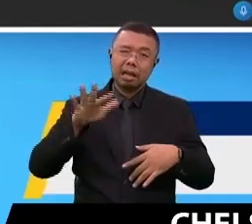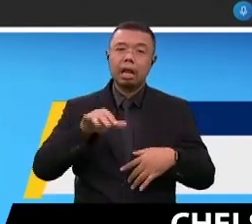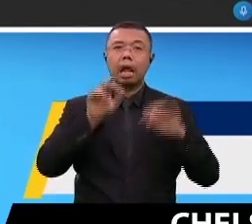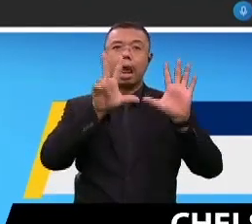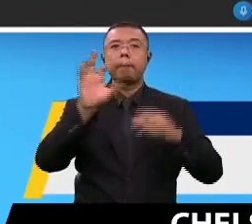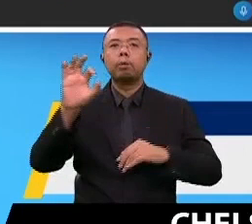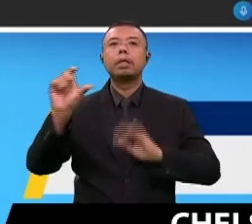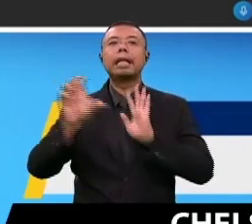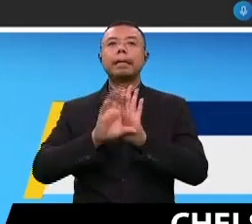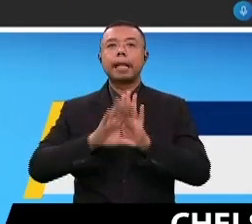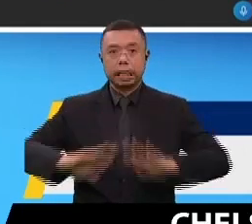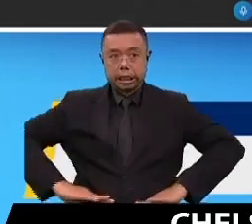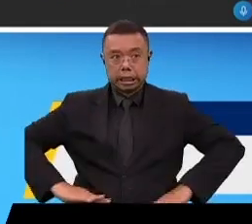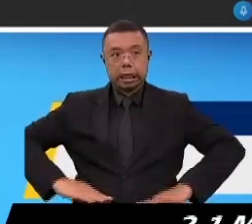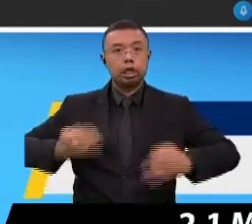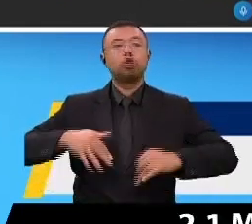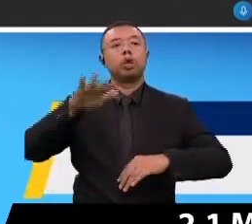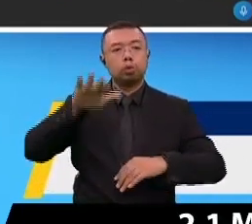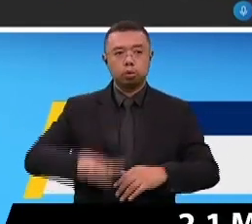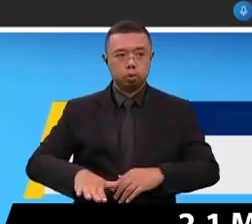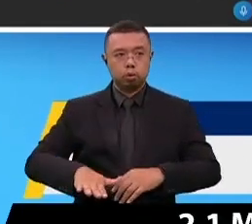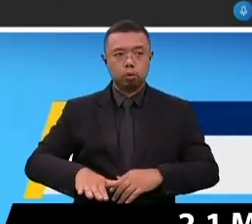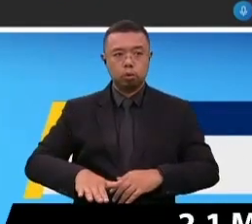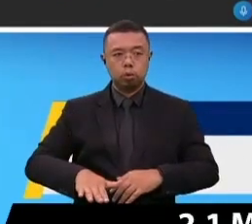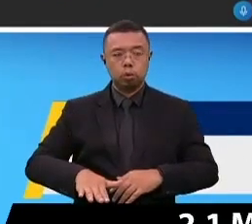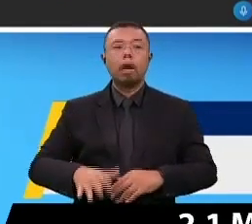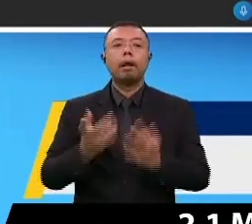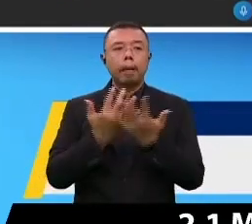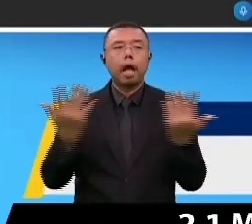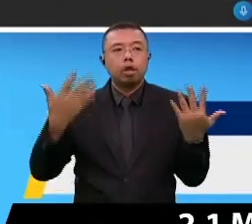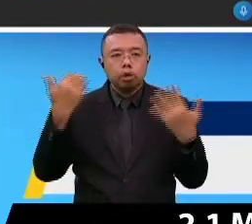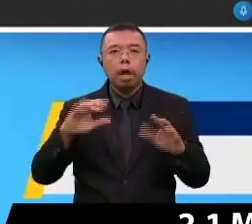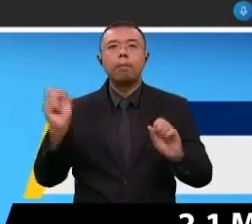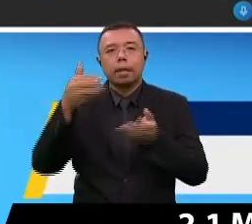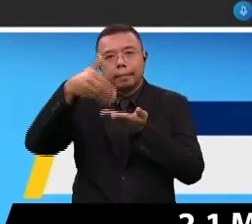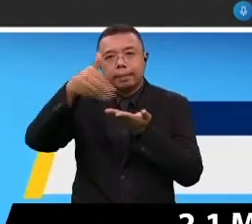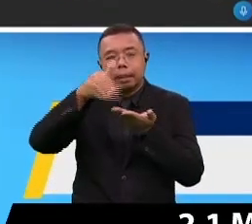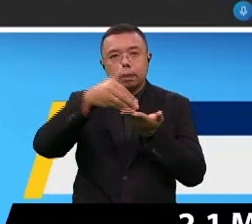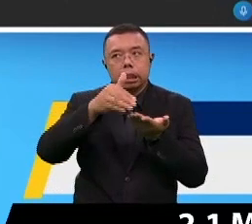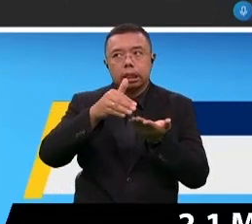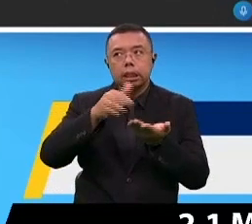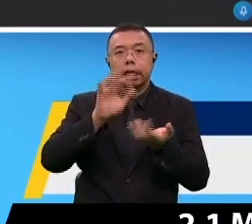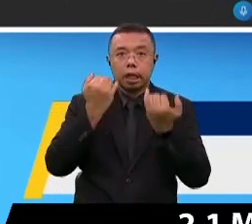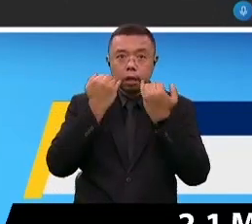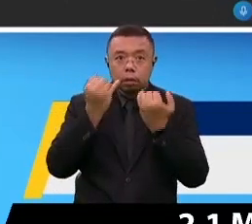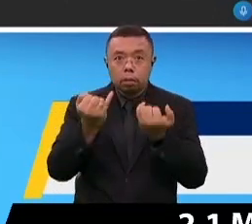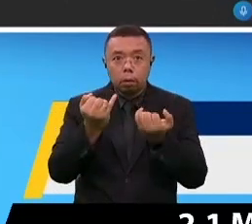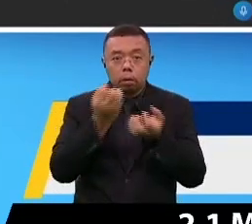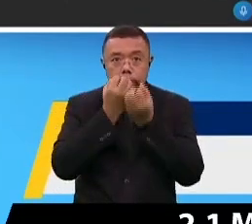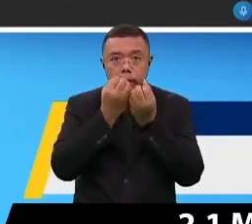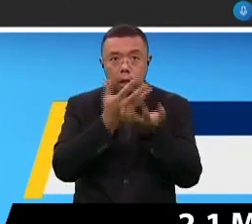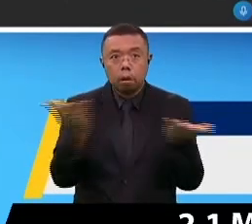80 cm dan saat ini sudah mulai surut dan warga sudah mulai bersih-bersih dan kami dapat melaporkan juga bahwa